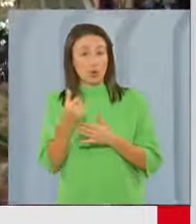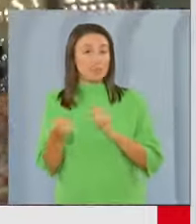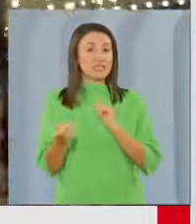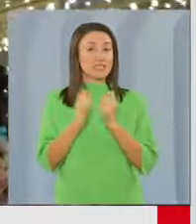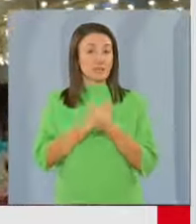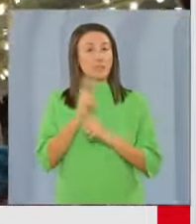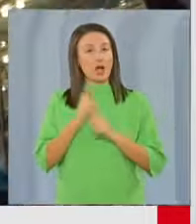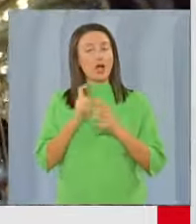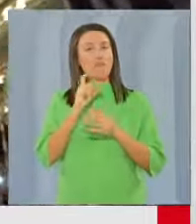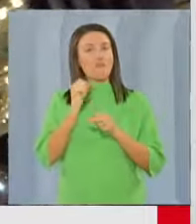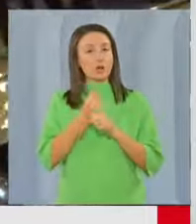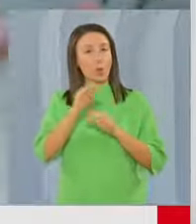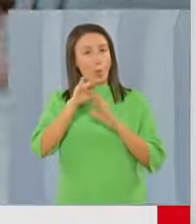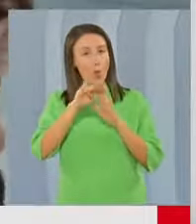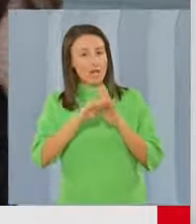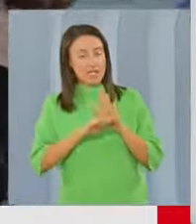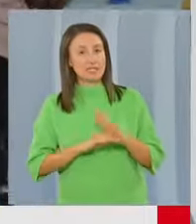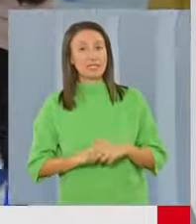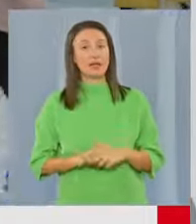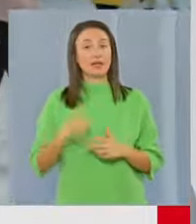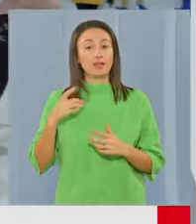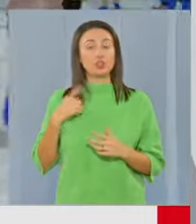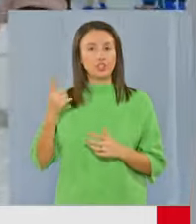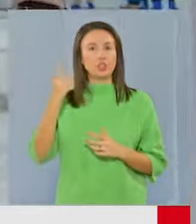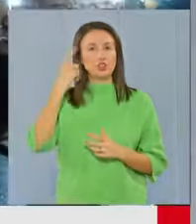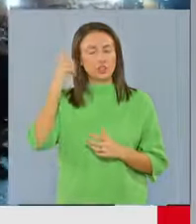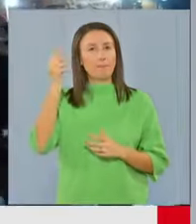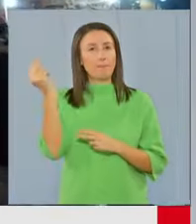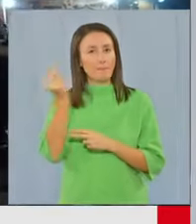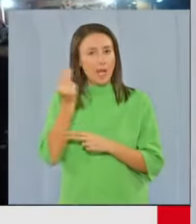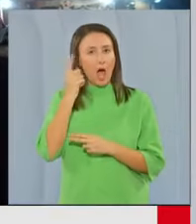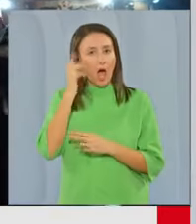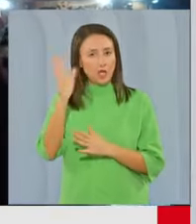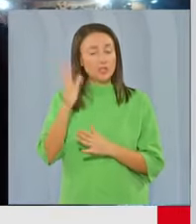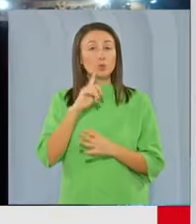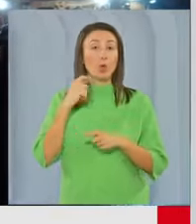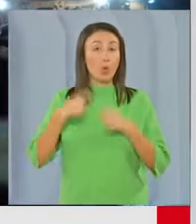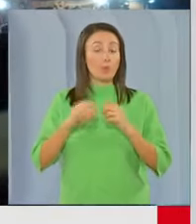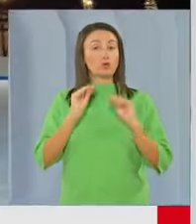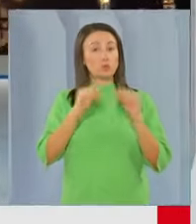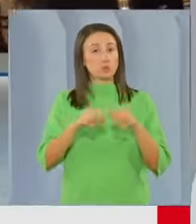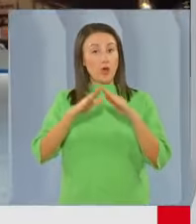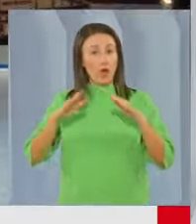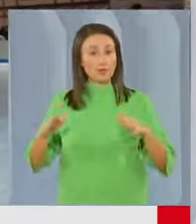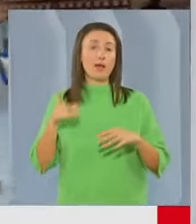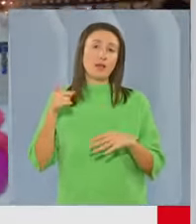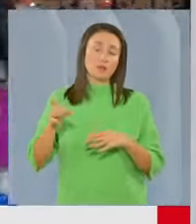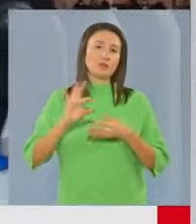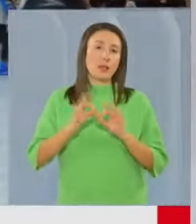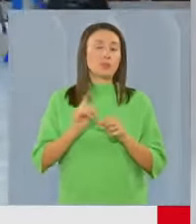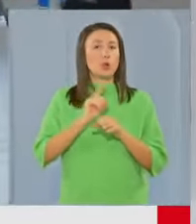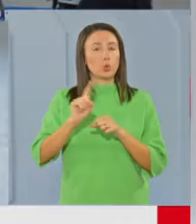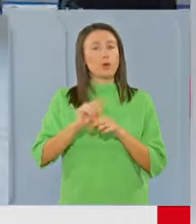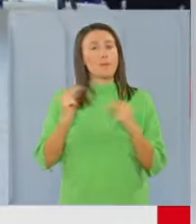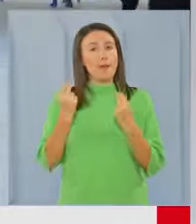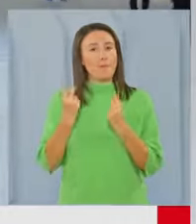schimb dacă îți faci o listă foarte clară și îți proiectezi cumva de ce cumpărători Cu ce cumpărători vei ajunge acasă atunci oarecum lucrurile